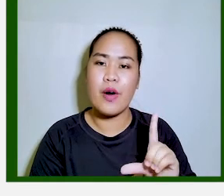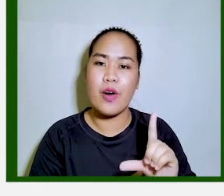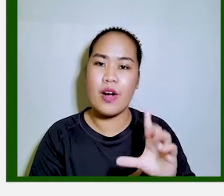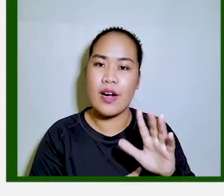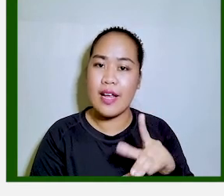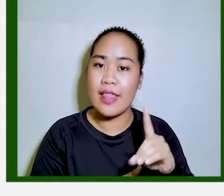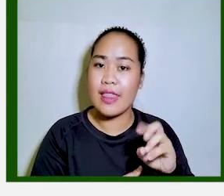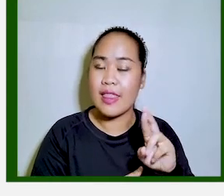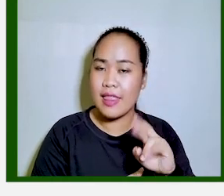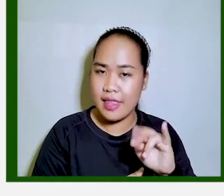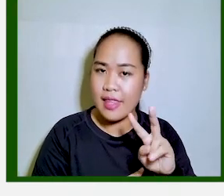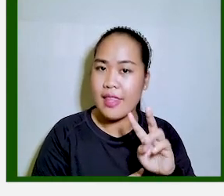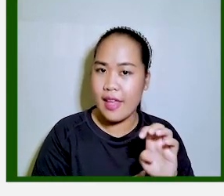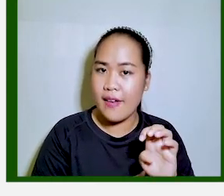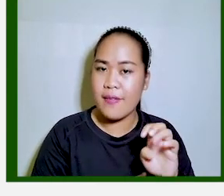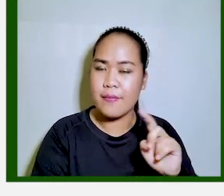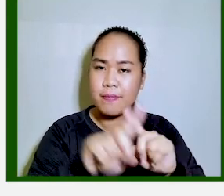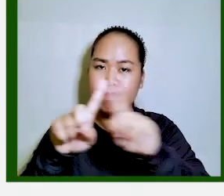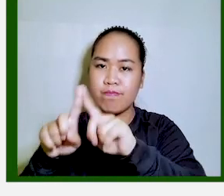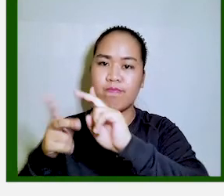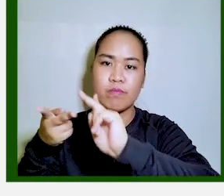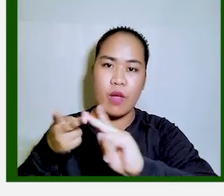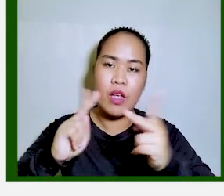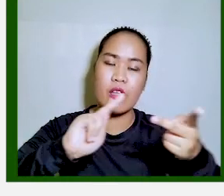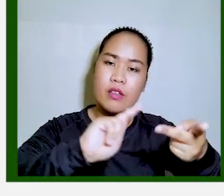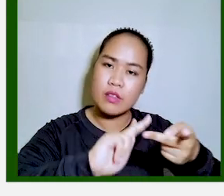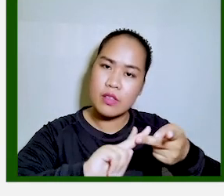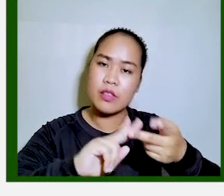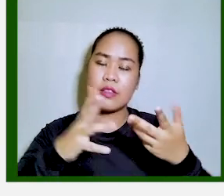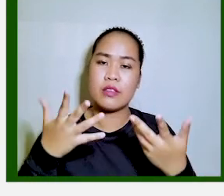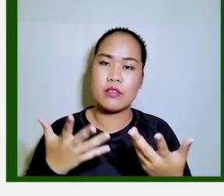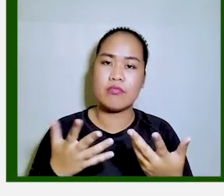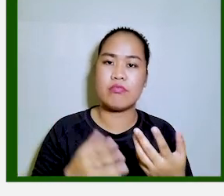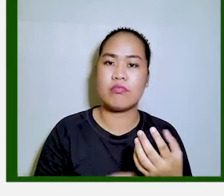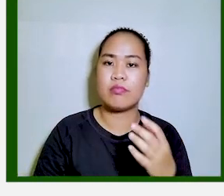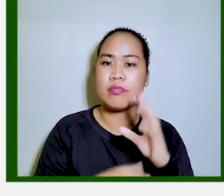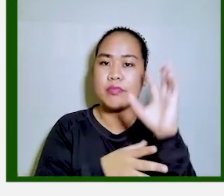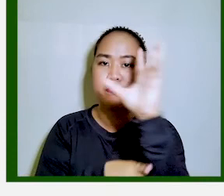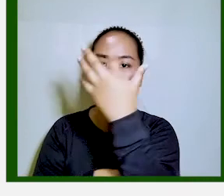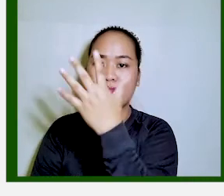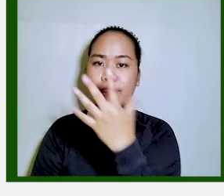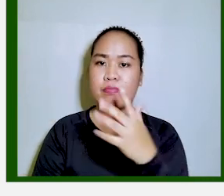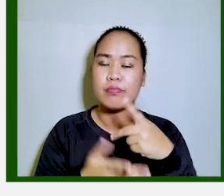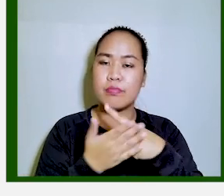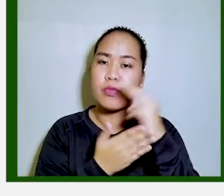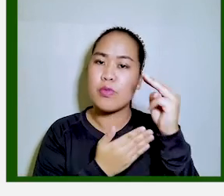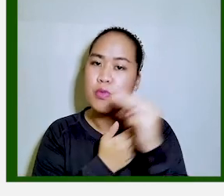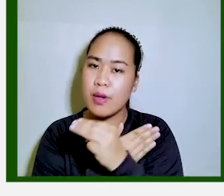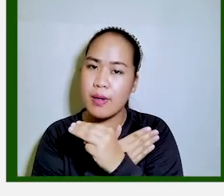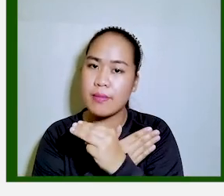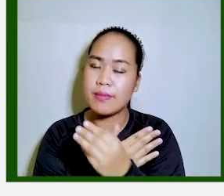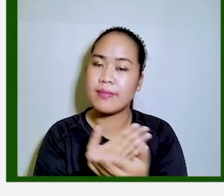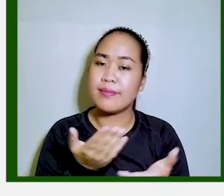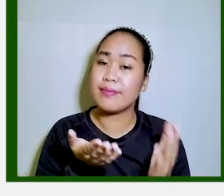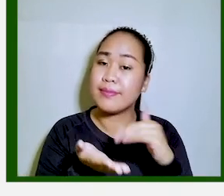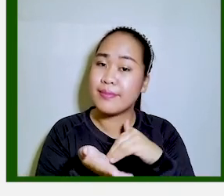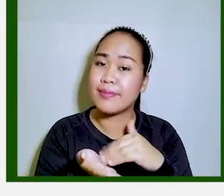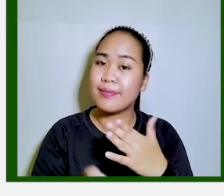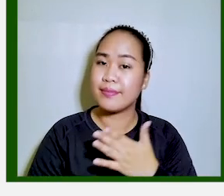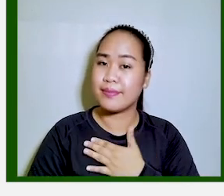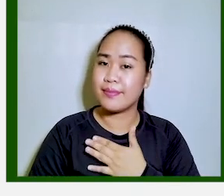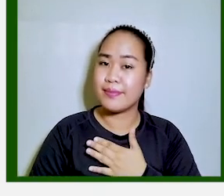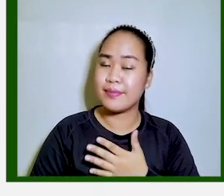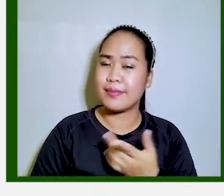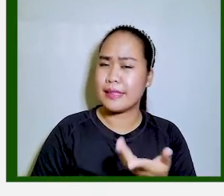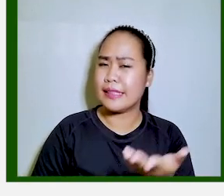stakeholders, ating mga partners sa ating mga environmental programs. So again, no, ang aking paghikayat po